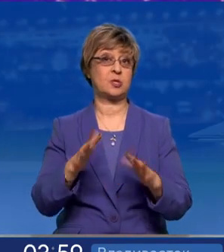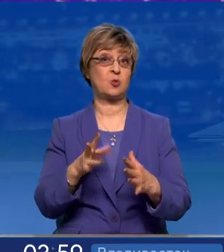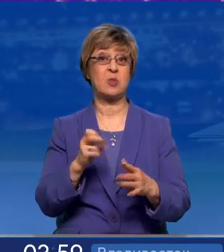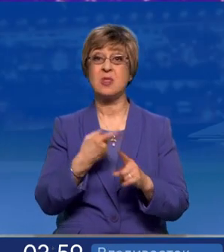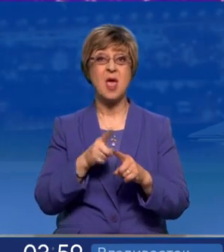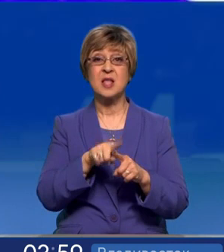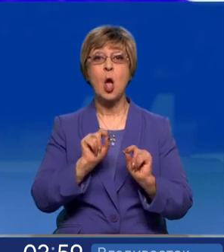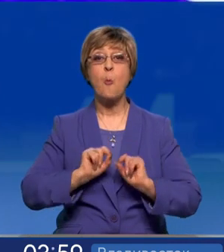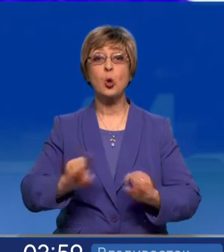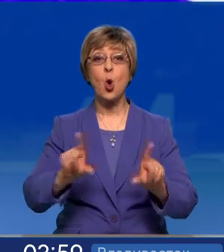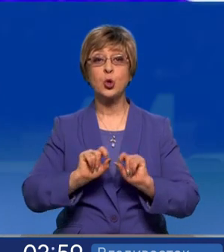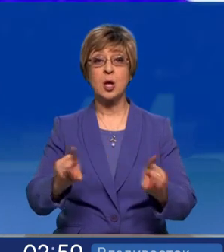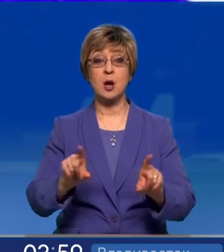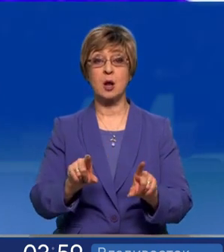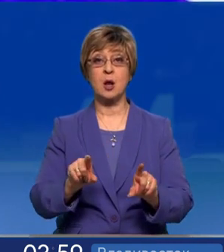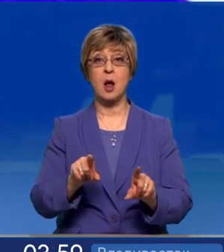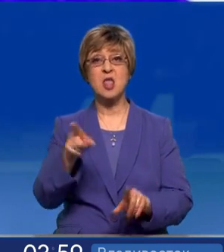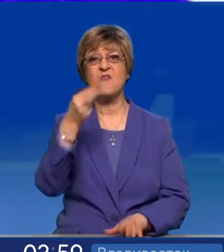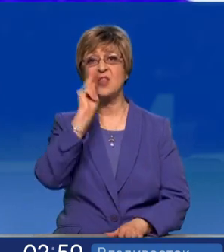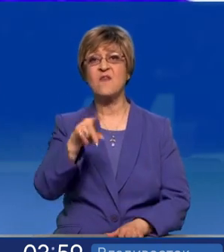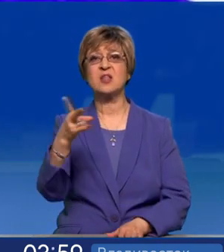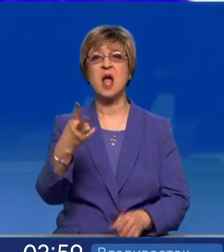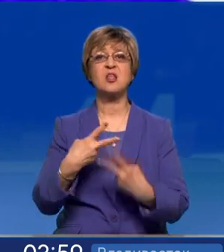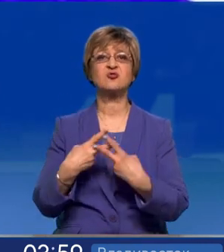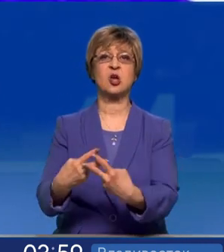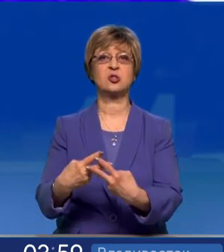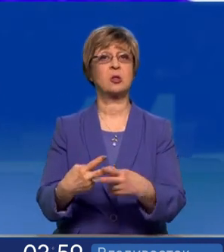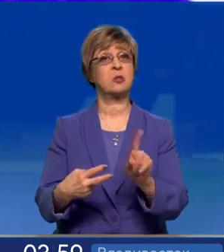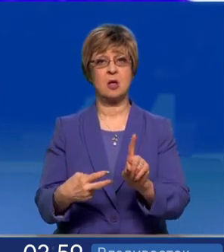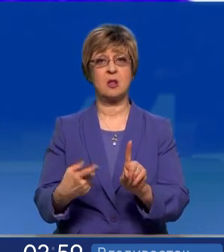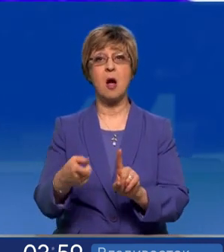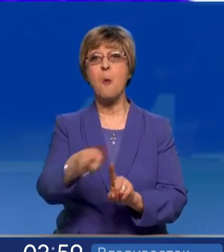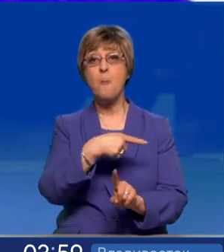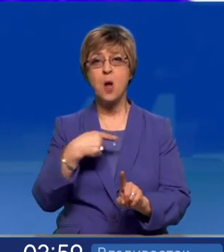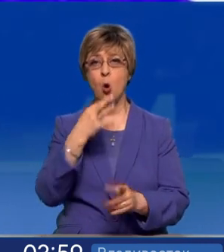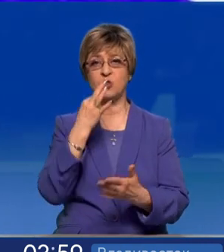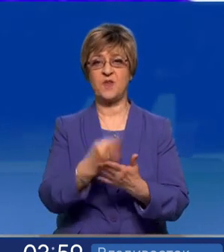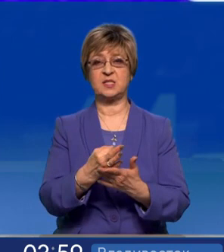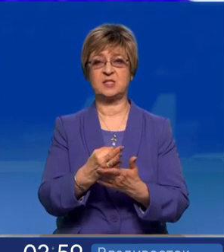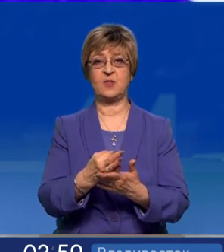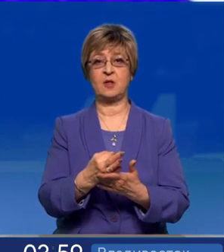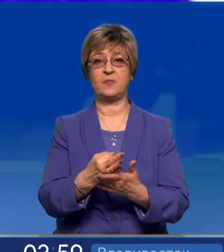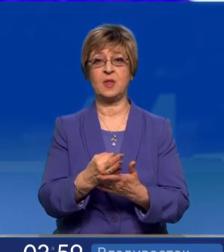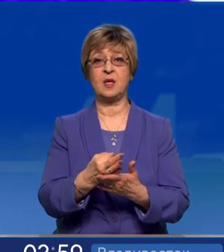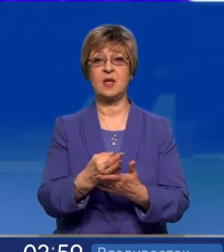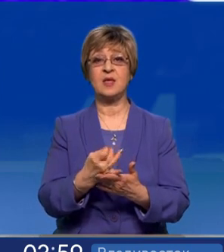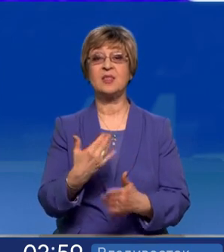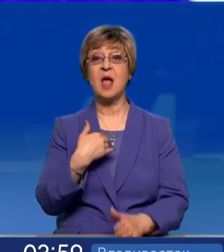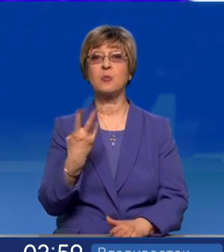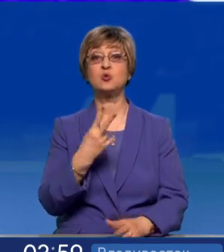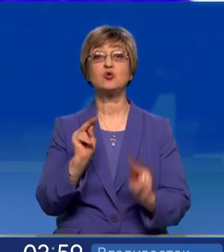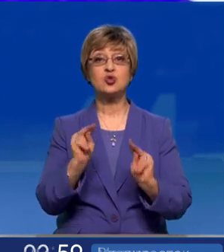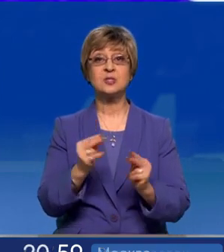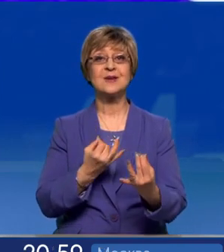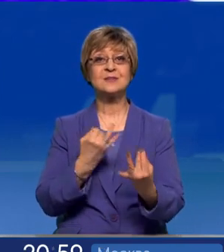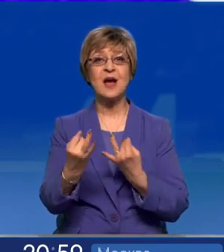вот блогеры, которые там происходят, они виноваты, их надо сажать. Мы сейчас ответственны. За нами ответственность, да? И, соответственно, нам нужно честно разговаривать с